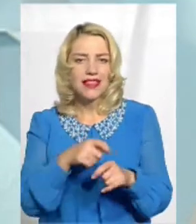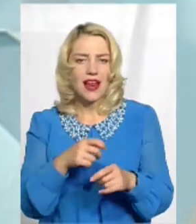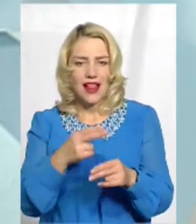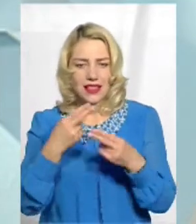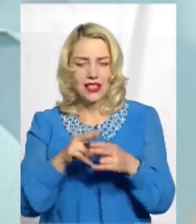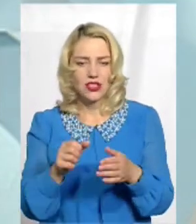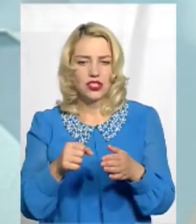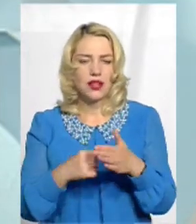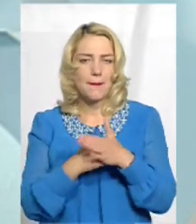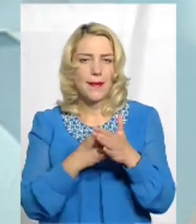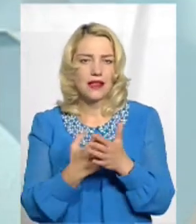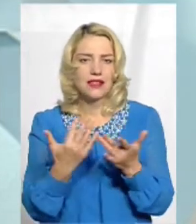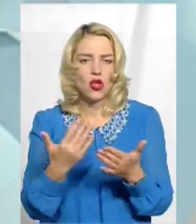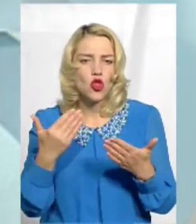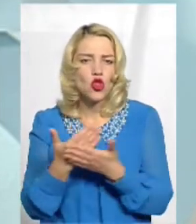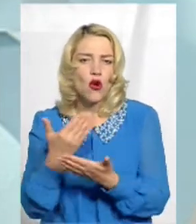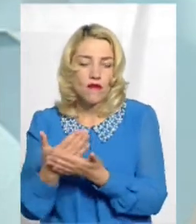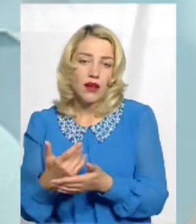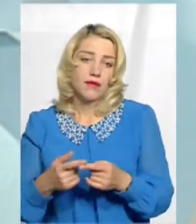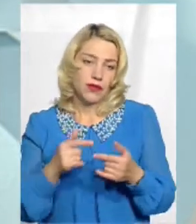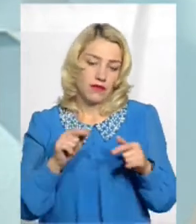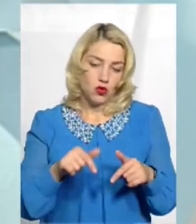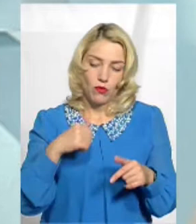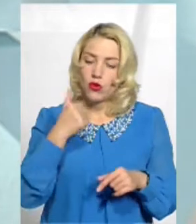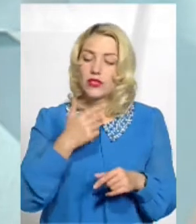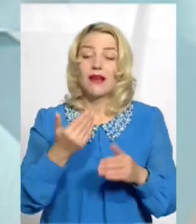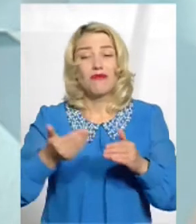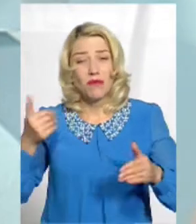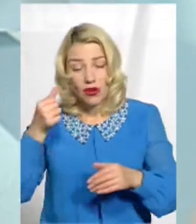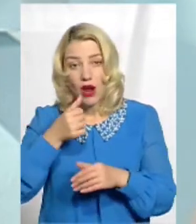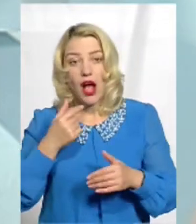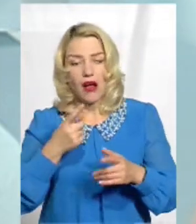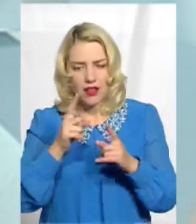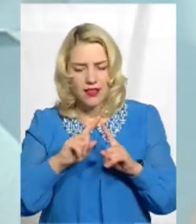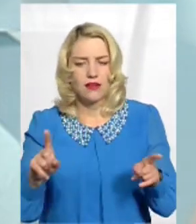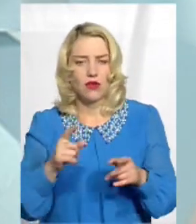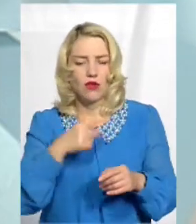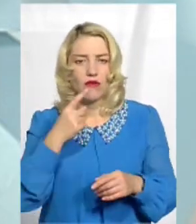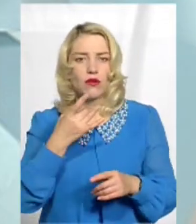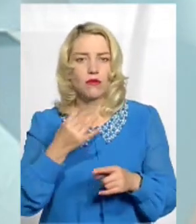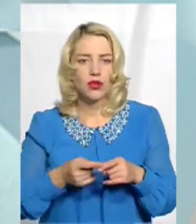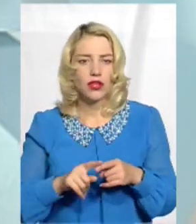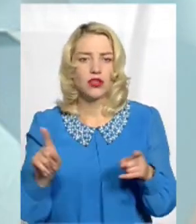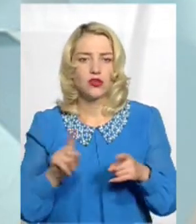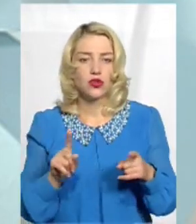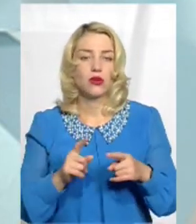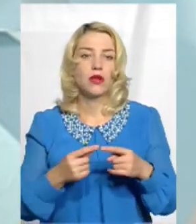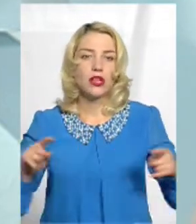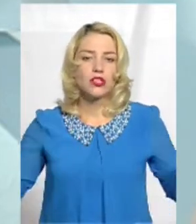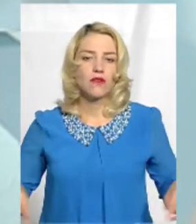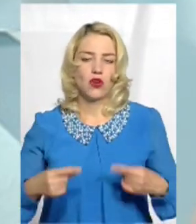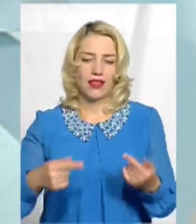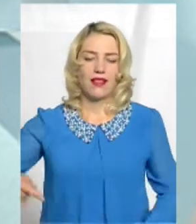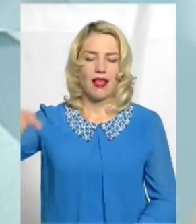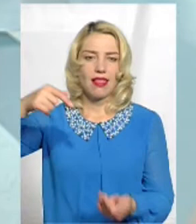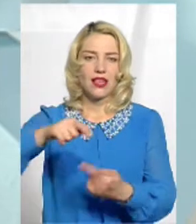особливим. В цьому році, як і в попередні роки, але особливо говоримо про те, що треба створити належні санітарно-гігієнічні